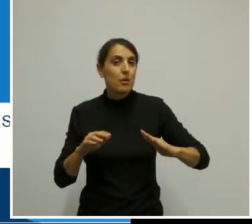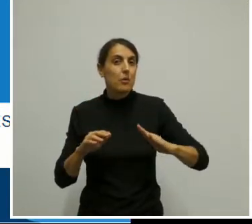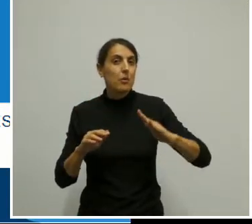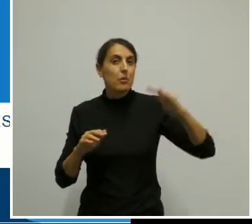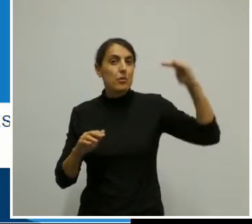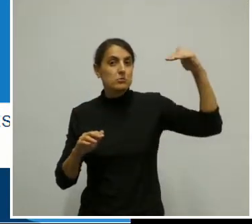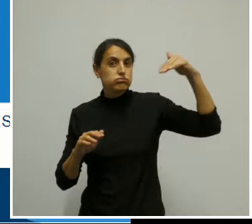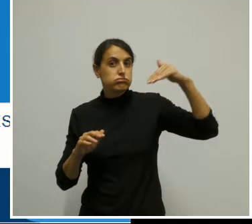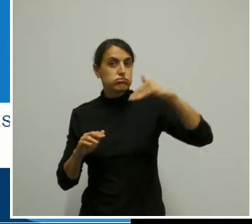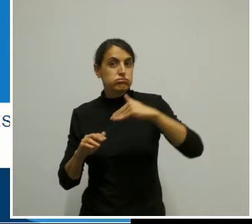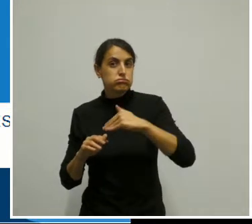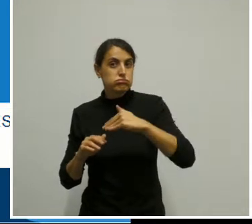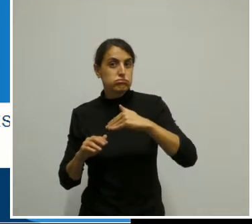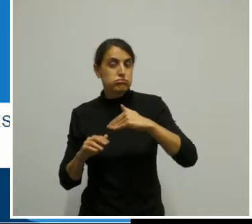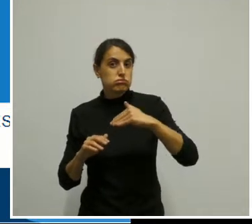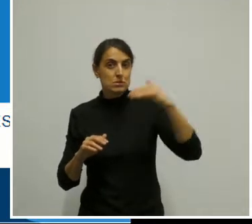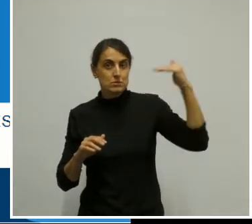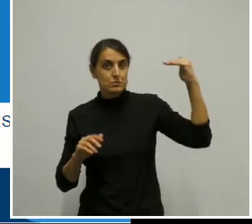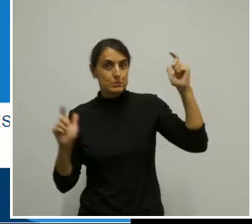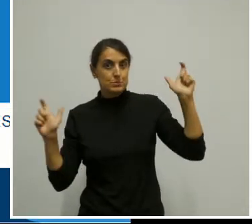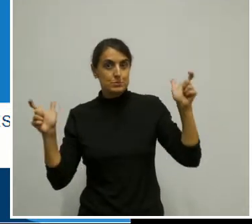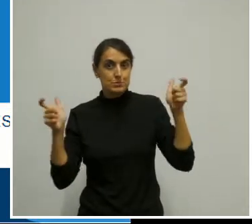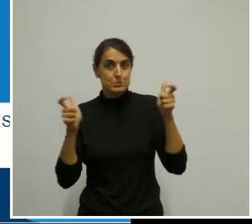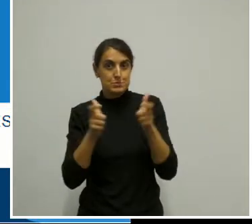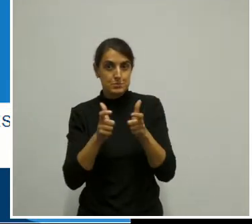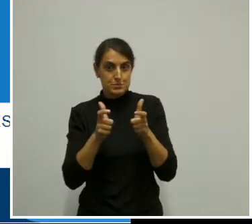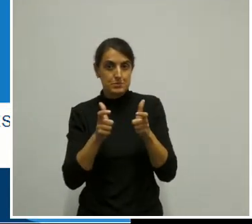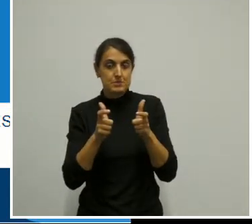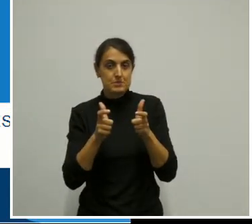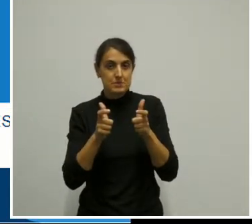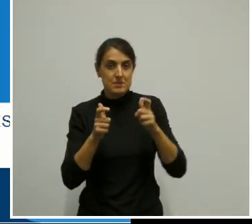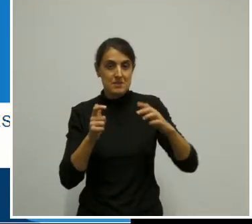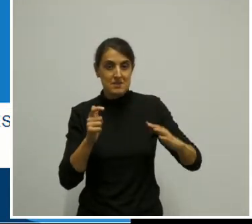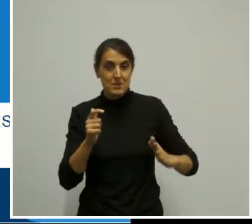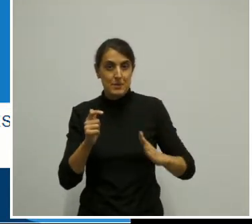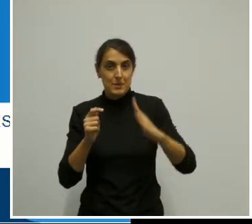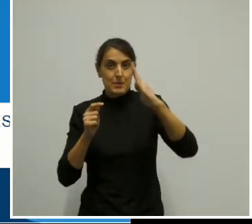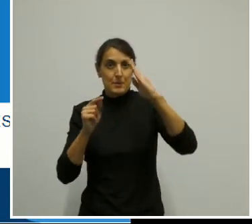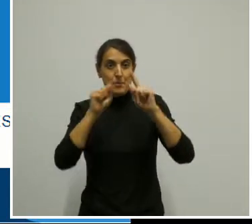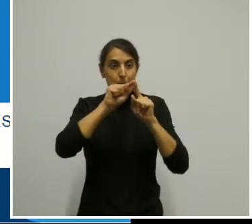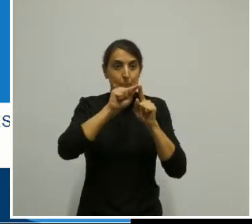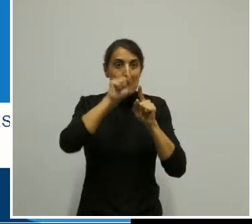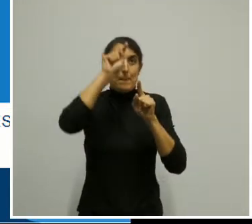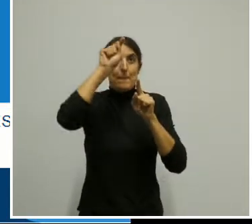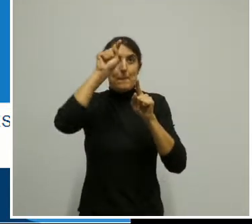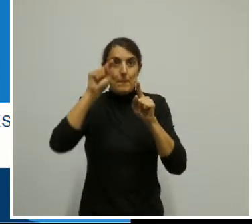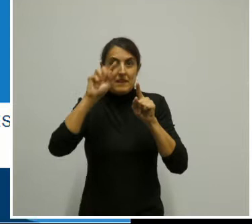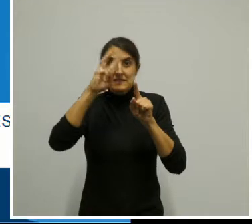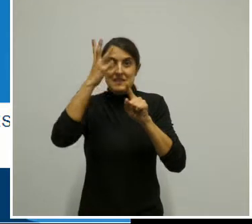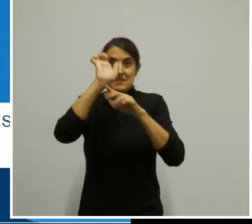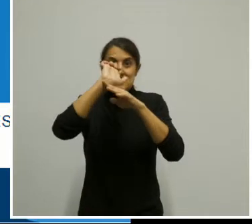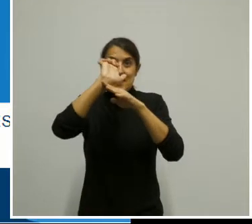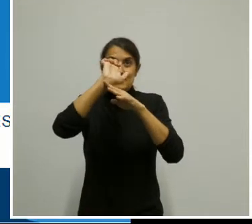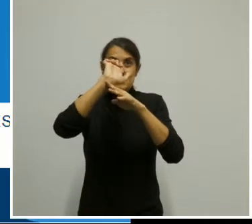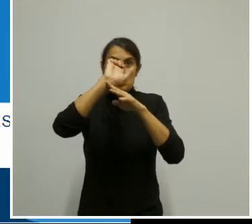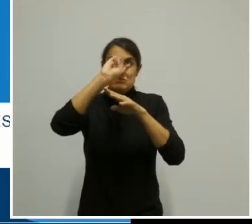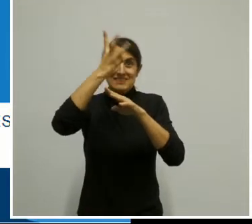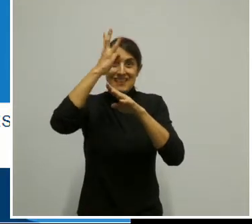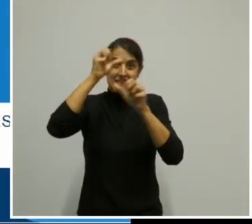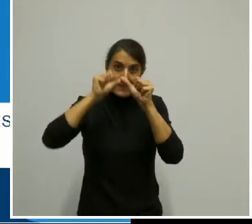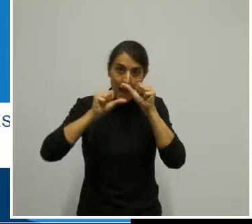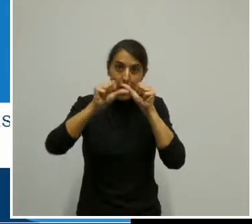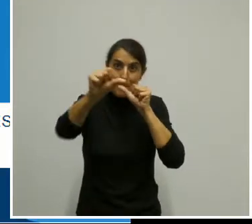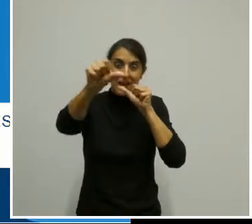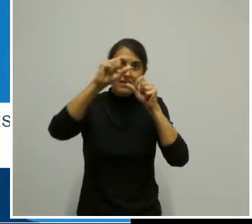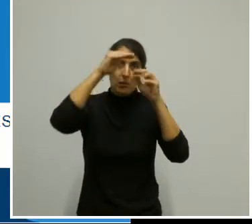de com està baixant. Tenim el pic a tercer de l'ESO, però a partir d'aquí